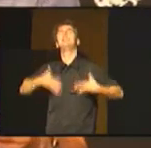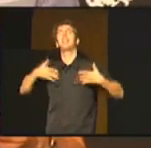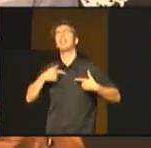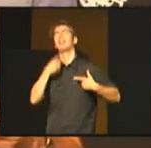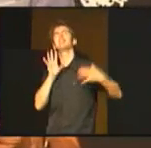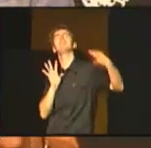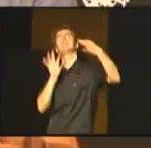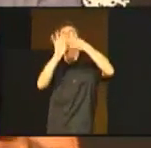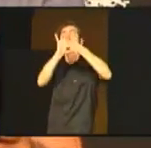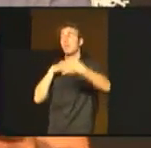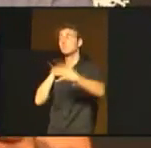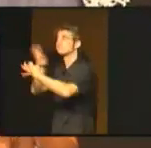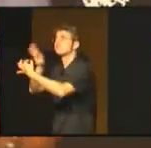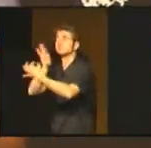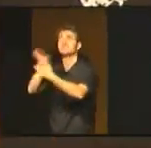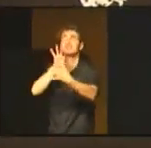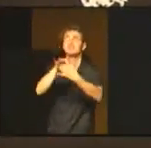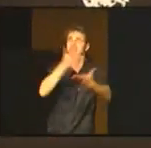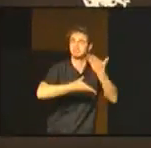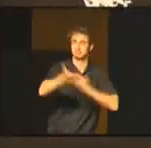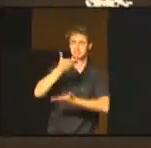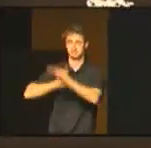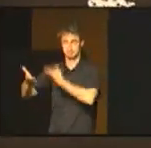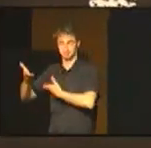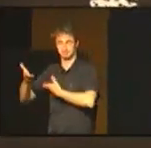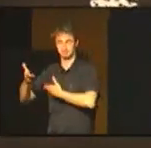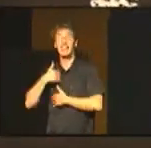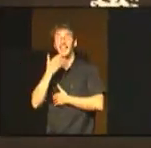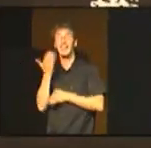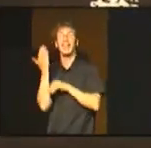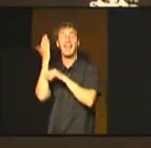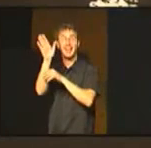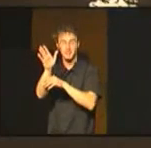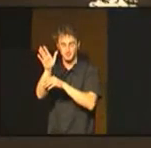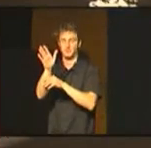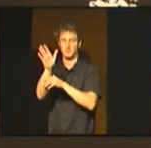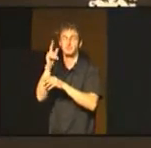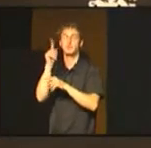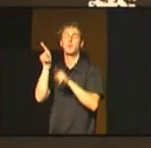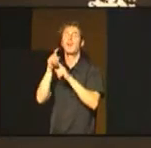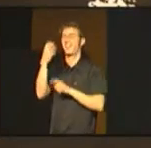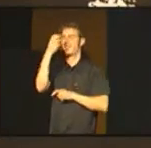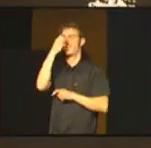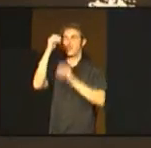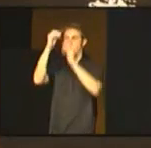uns envers els altres, i en el seu argument usa una imatge de circ.